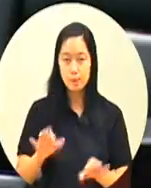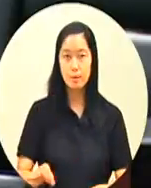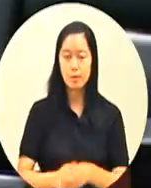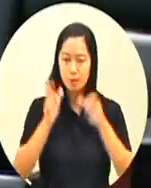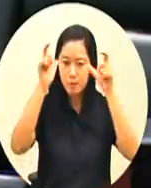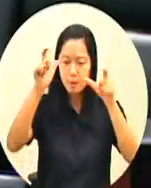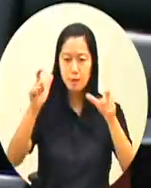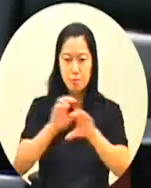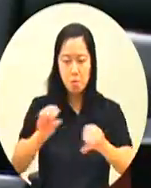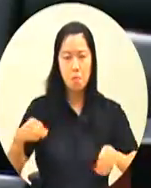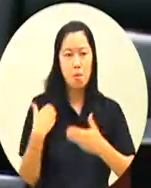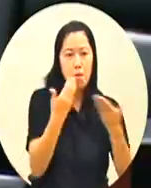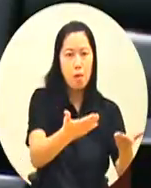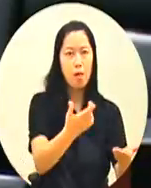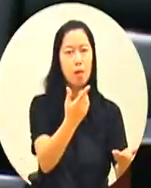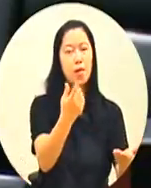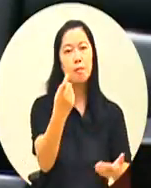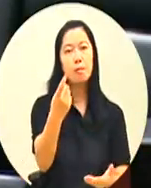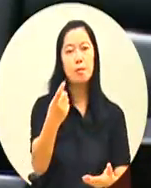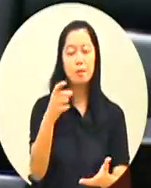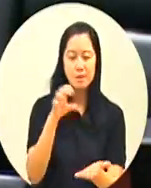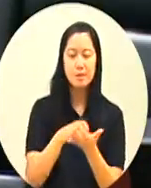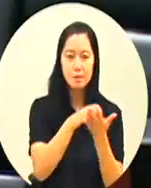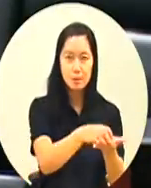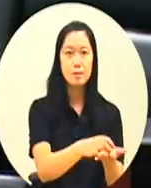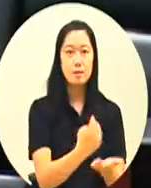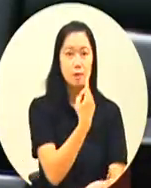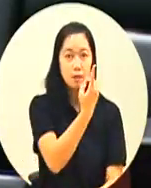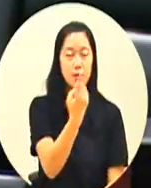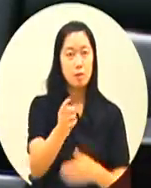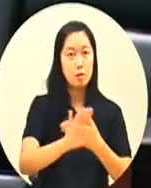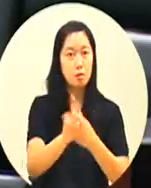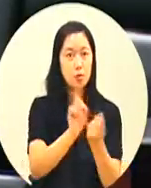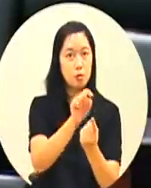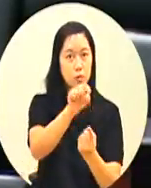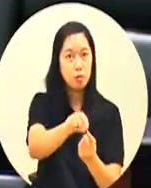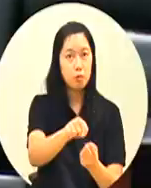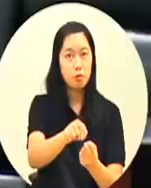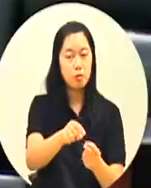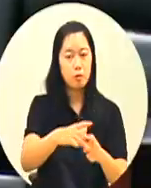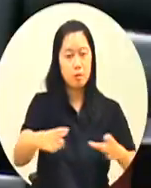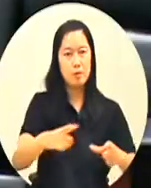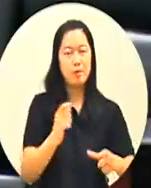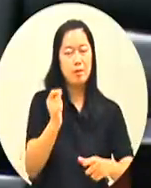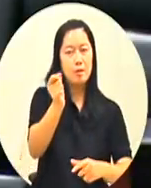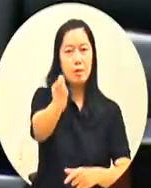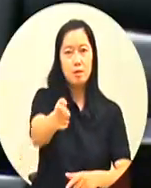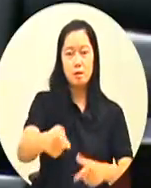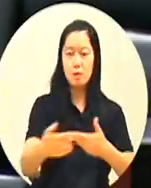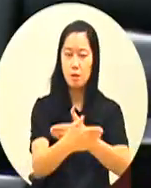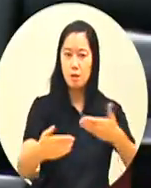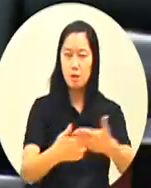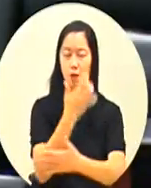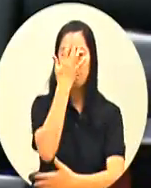地可以给他，只有核发。可是核发其实对某一些产业，就是它的区域可能太远了，它的交通可